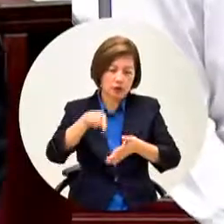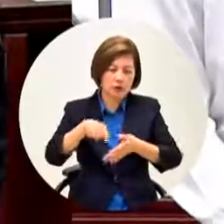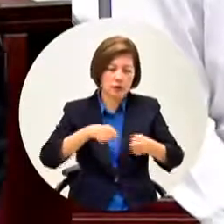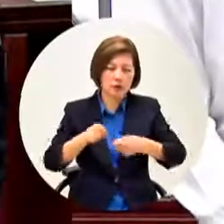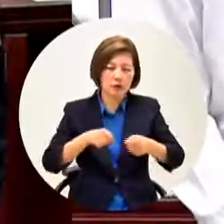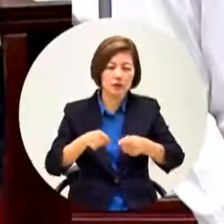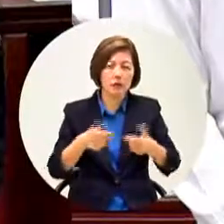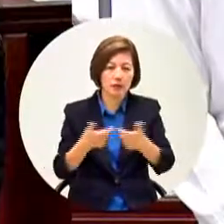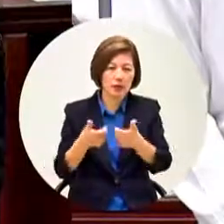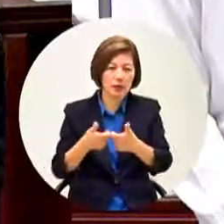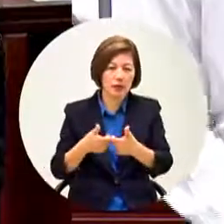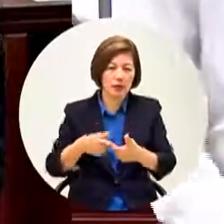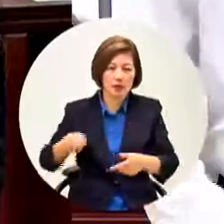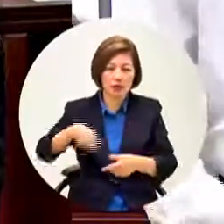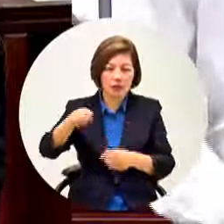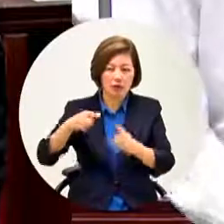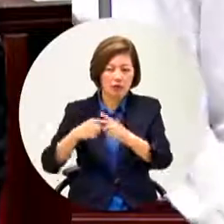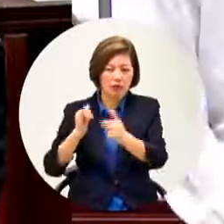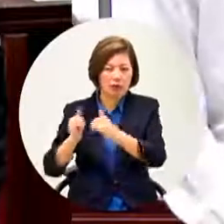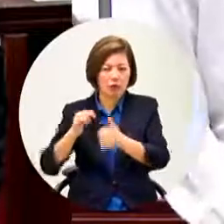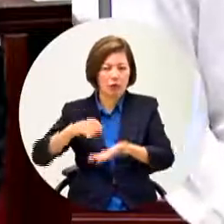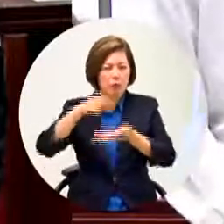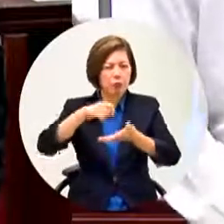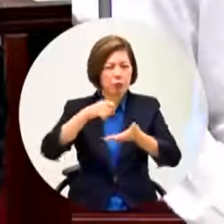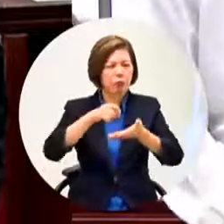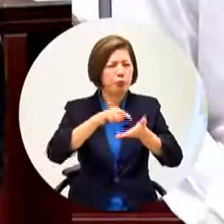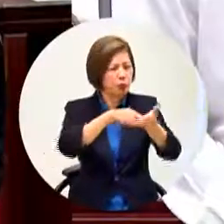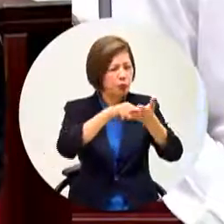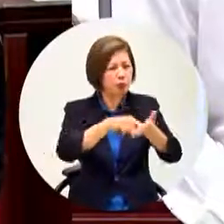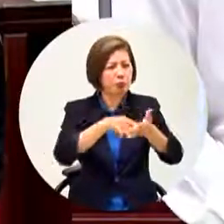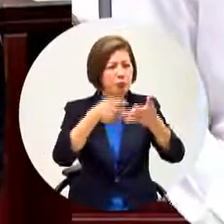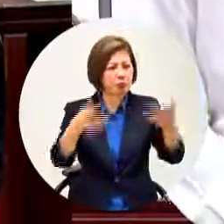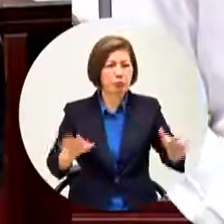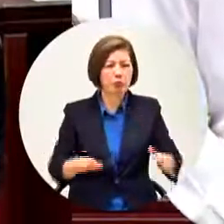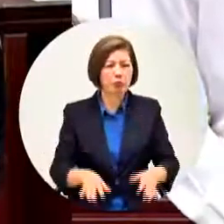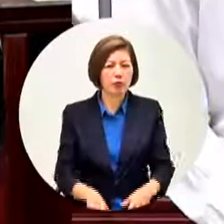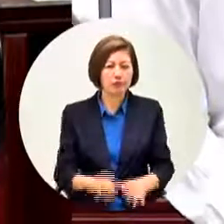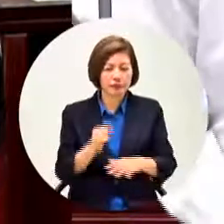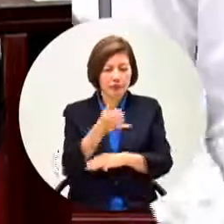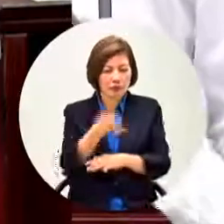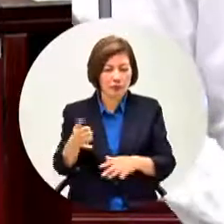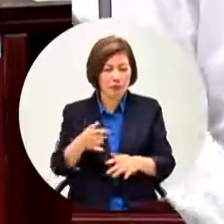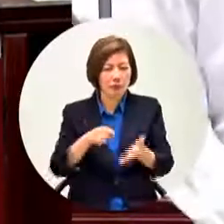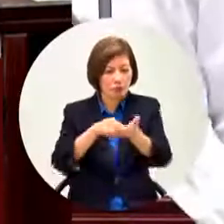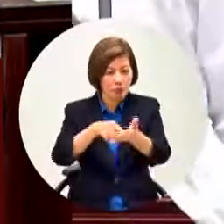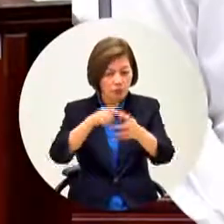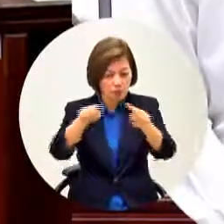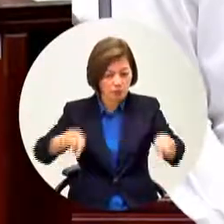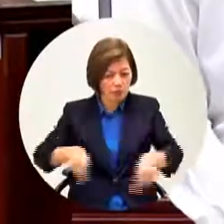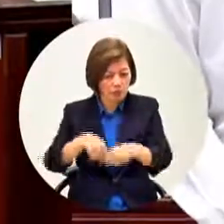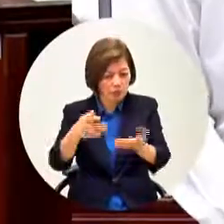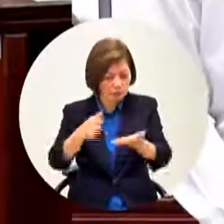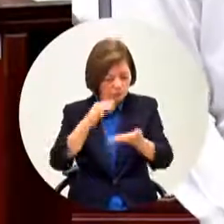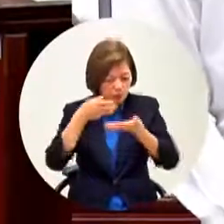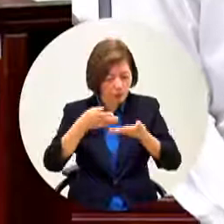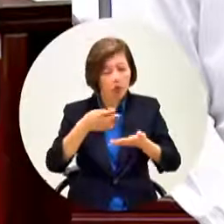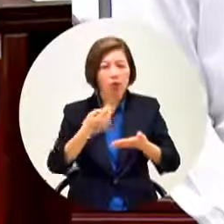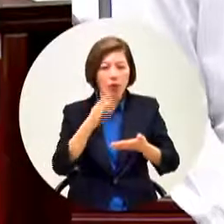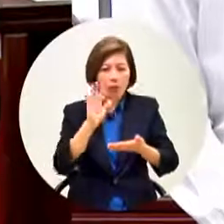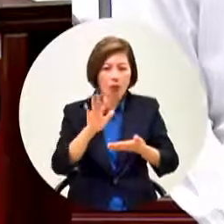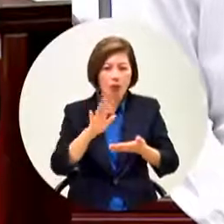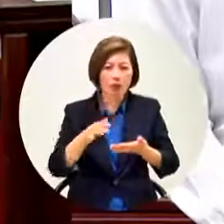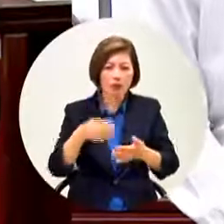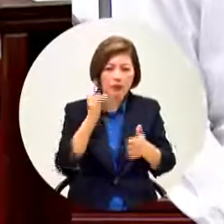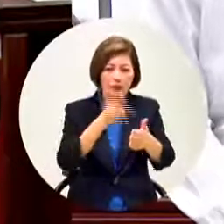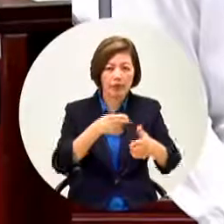方意见很多啊，那议员也有转交地方的这个陈情书给我们，所以我们会在这个交通部在开